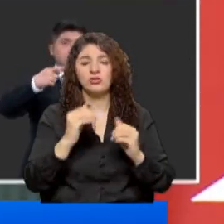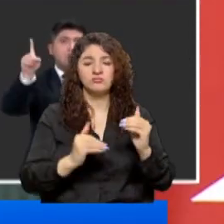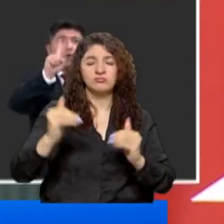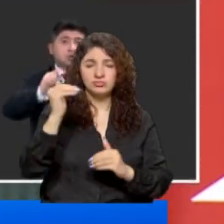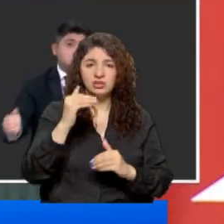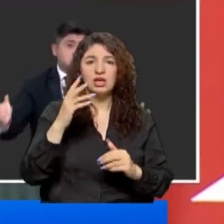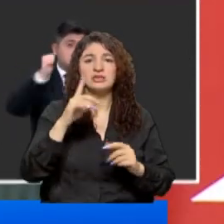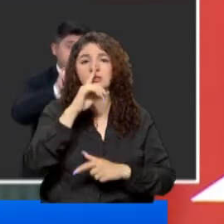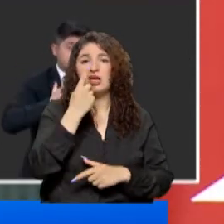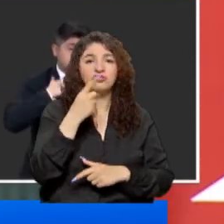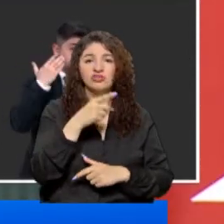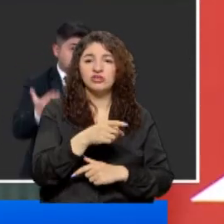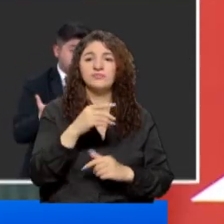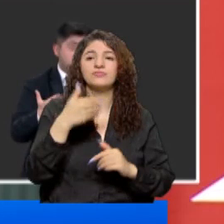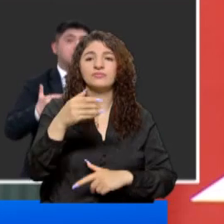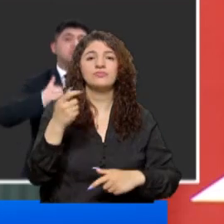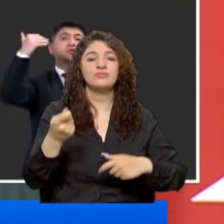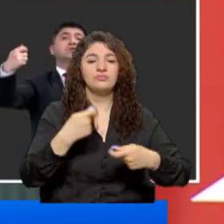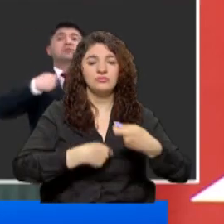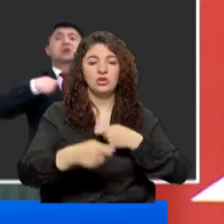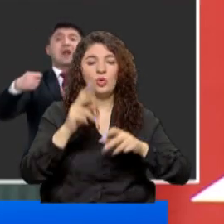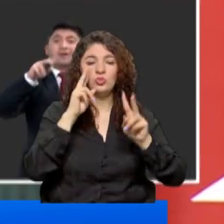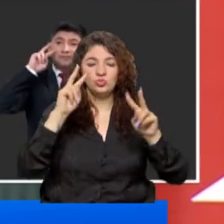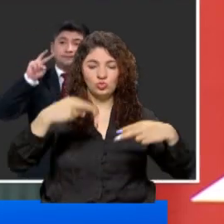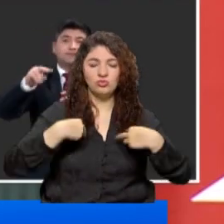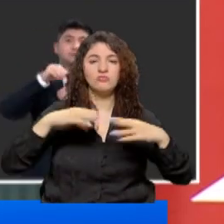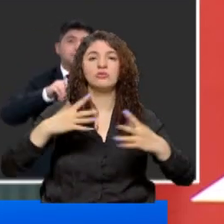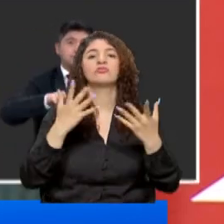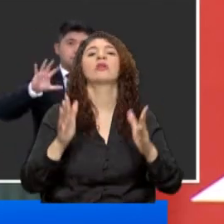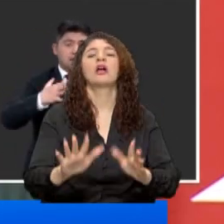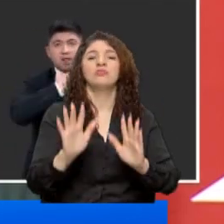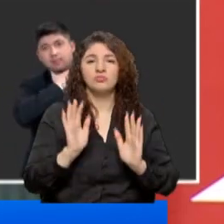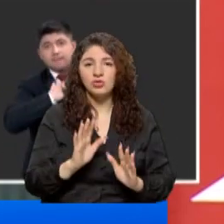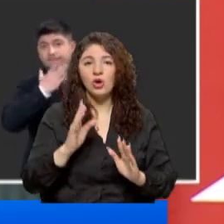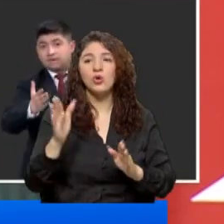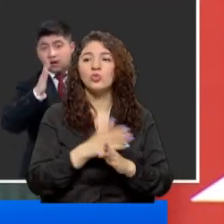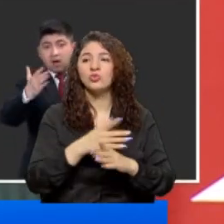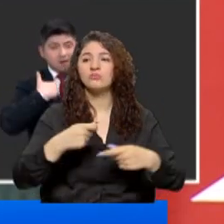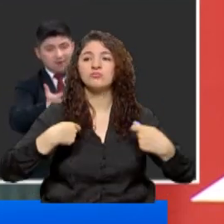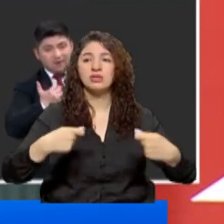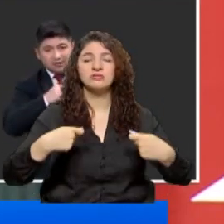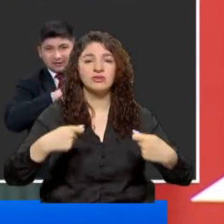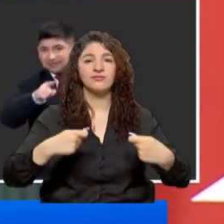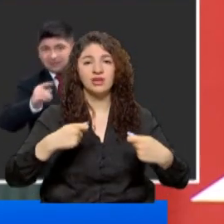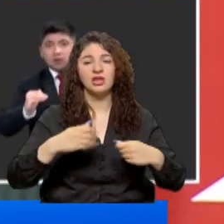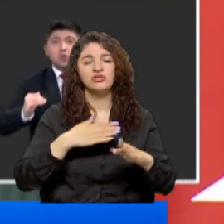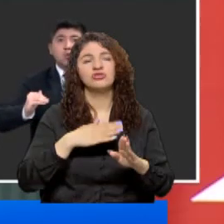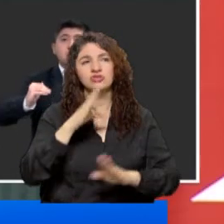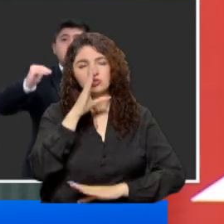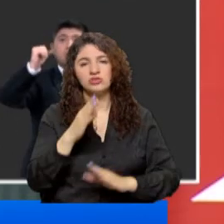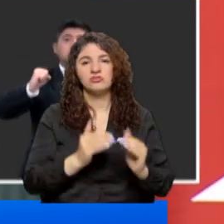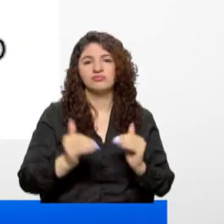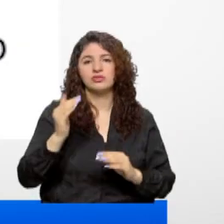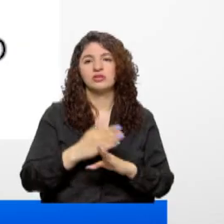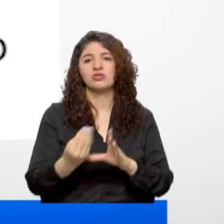artışlar sadece dış ticaret görünümünüzü bozmakta kalmıyor ürün maliyetlerinde de ciddi